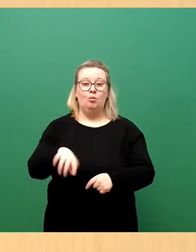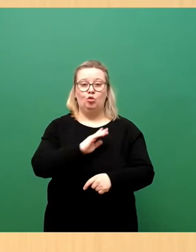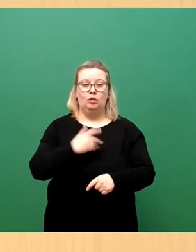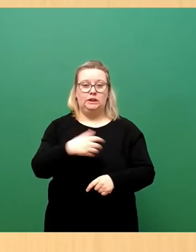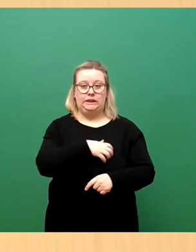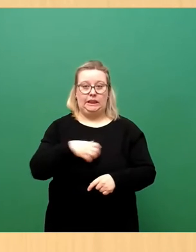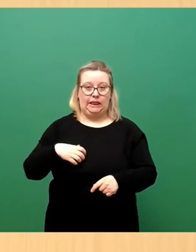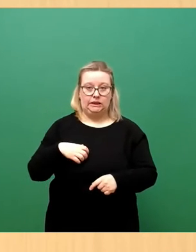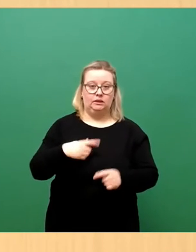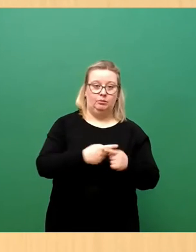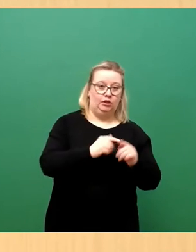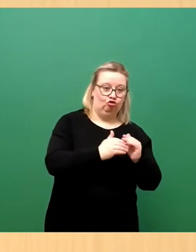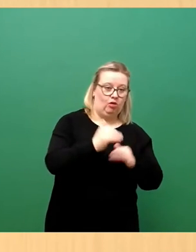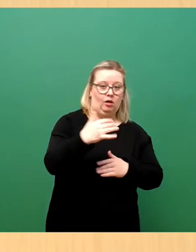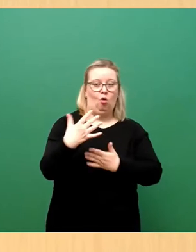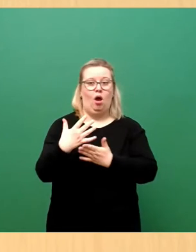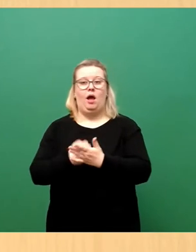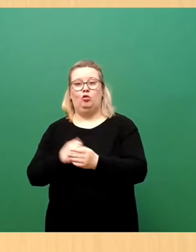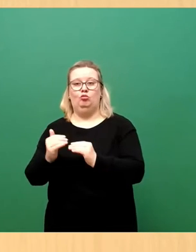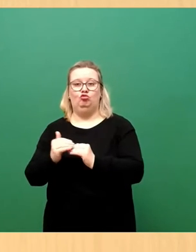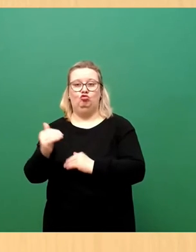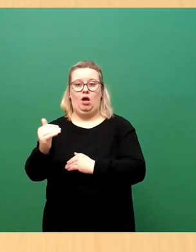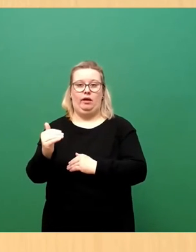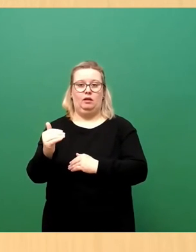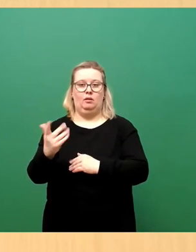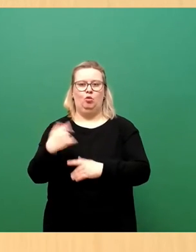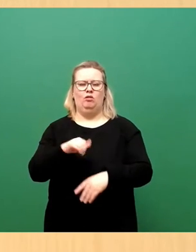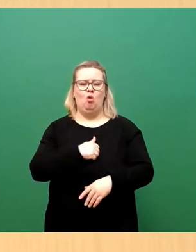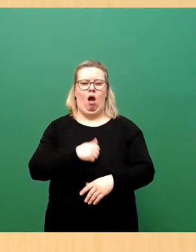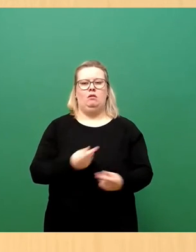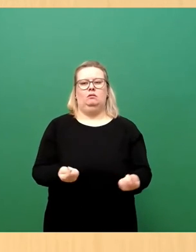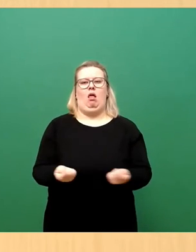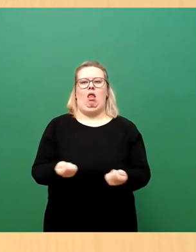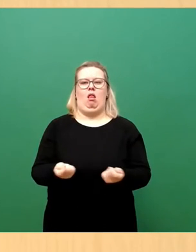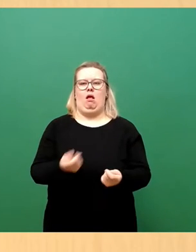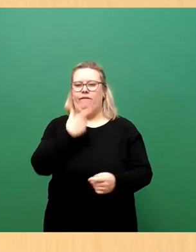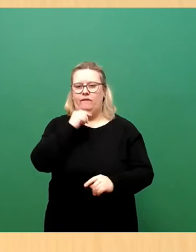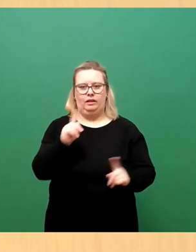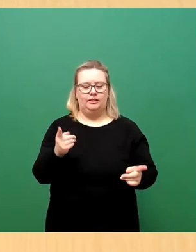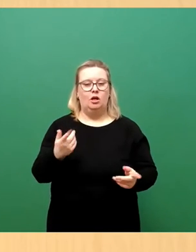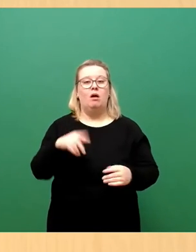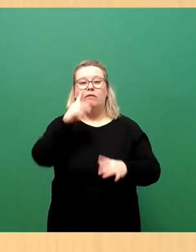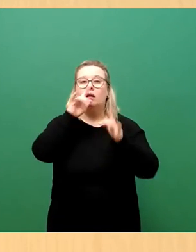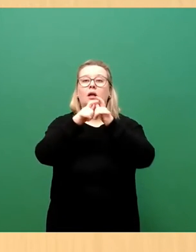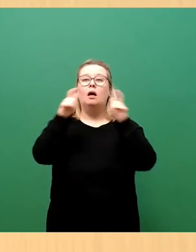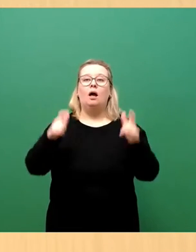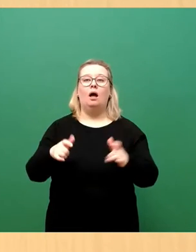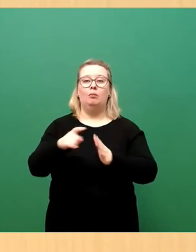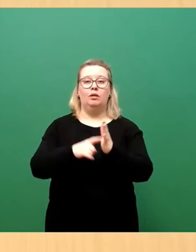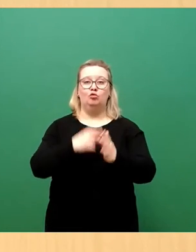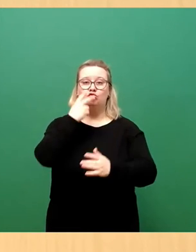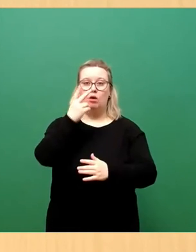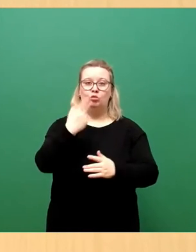gestiegen. Das ist für manche ein politisches Spiel mit den Ängsten. Wenn man aber auf die Rahmenbedingungen schaut, ist es doch dann recht